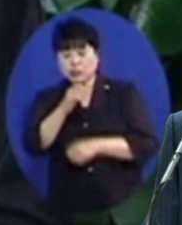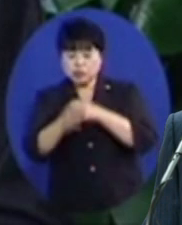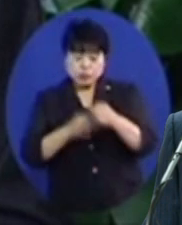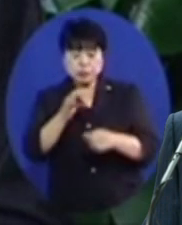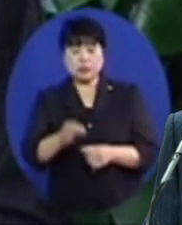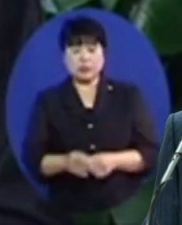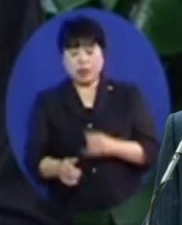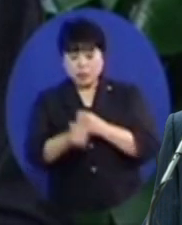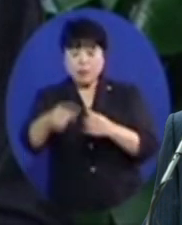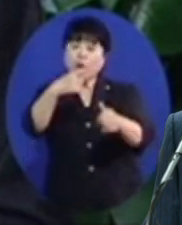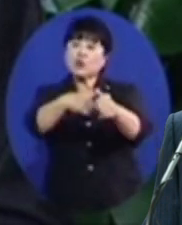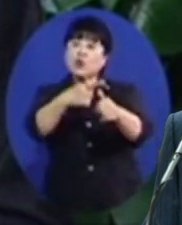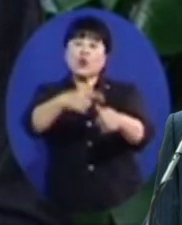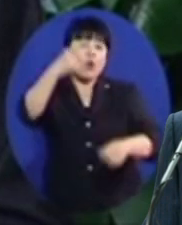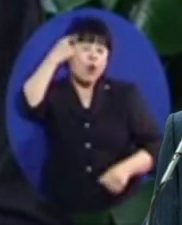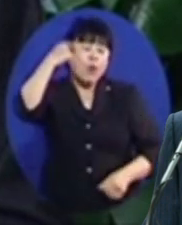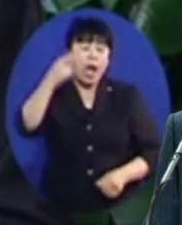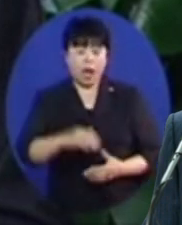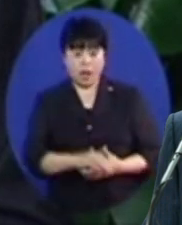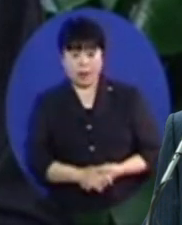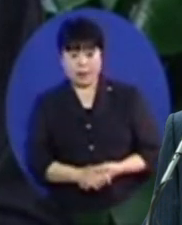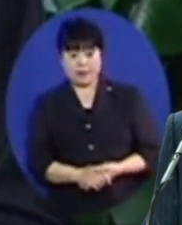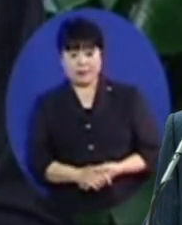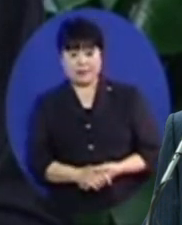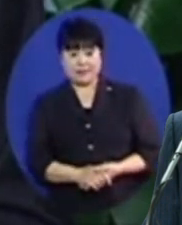그 남편과 같이 살면서 욕을 합니까?